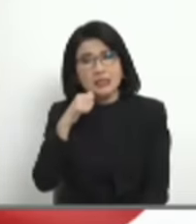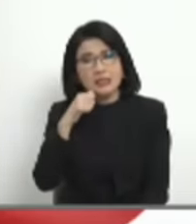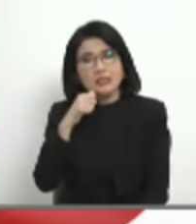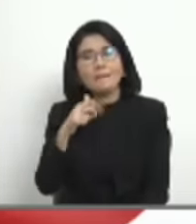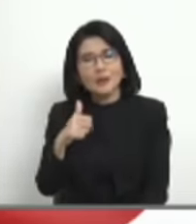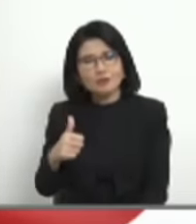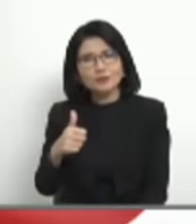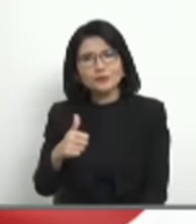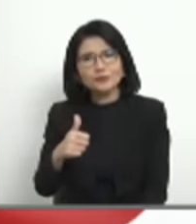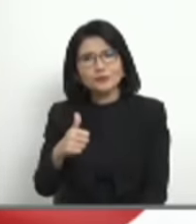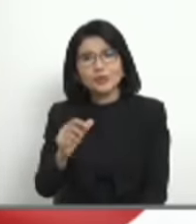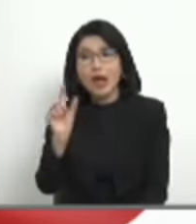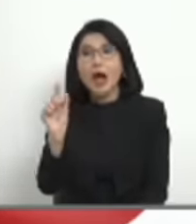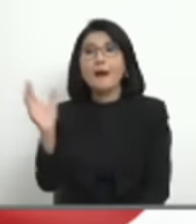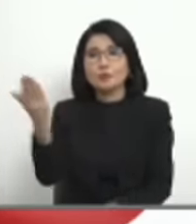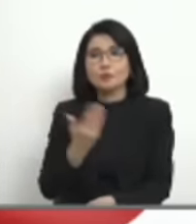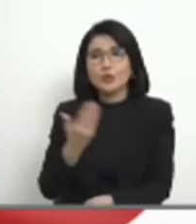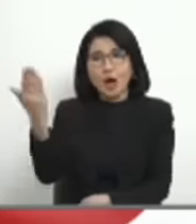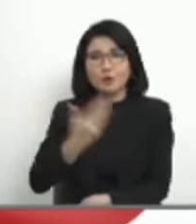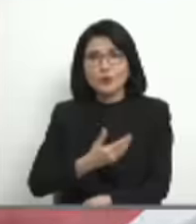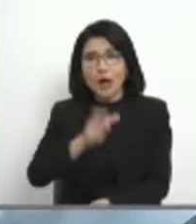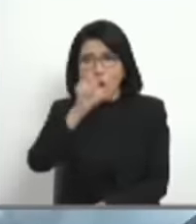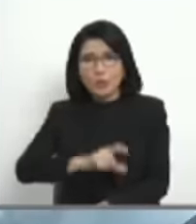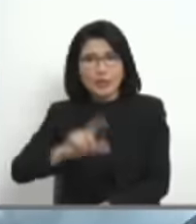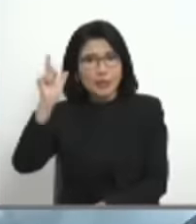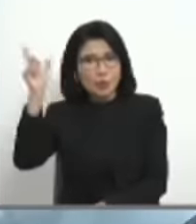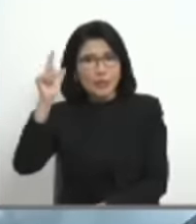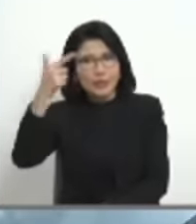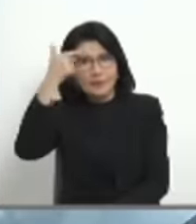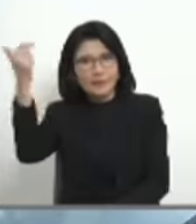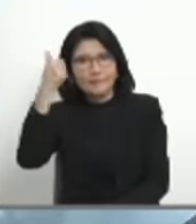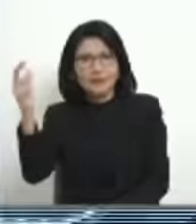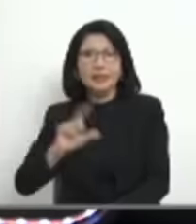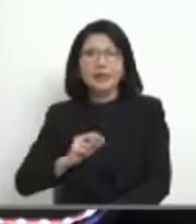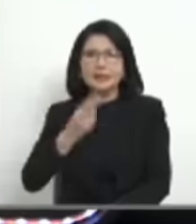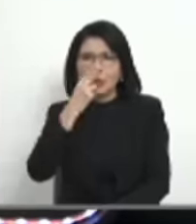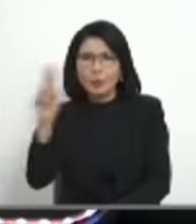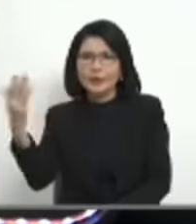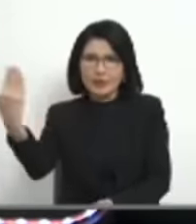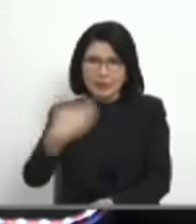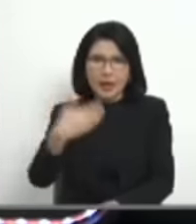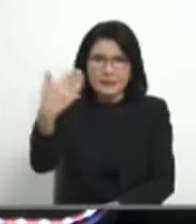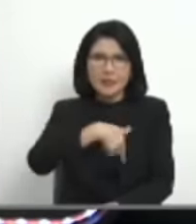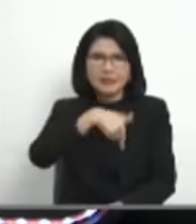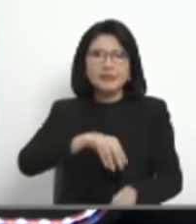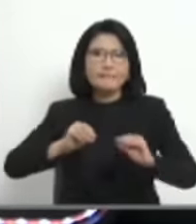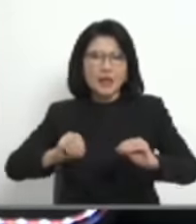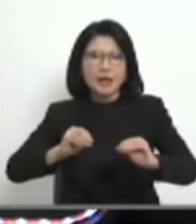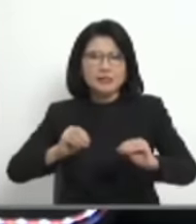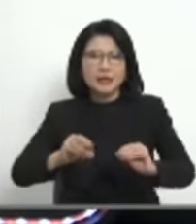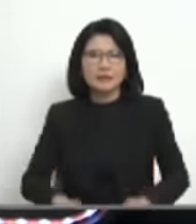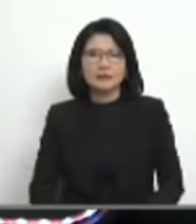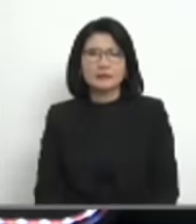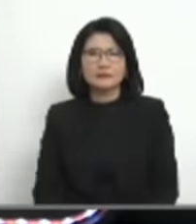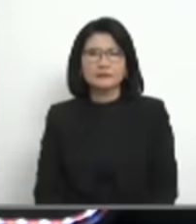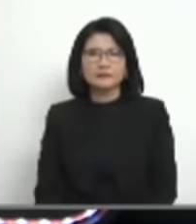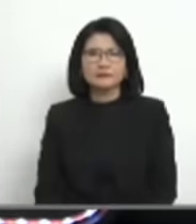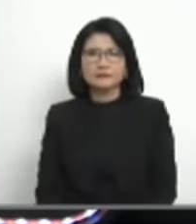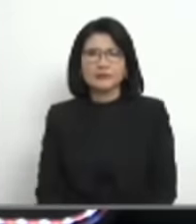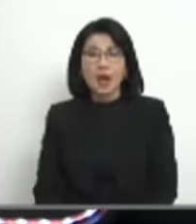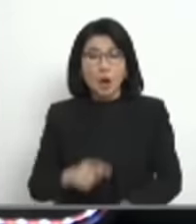baik juga mengundang Profesor Indonesia terima kasih terima kasih waktunya habis kami persilakan Bapak untuk menagi jawaban dari Bapak Prabowo waktu Bapak